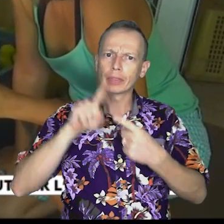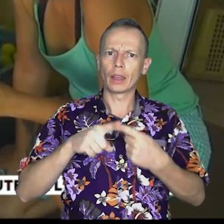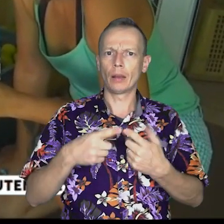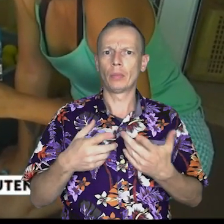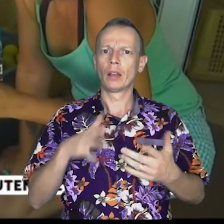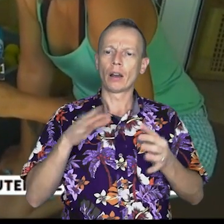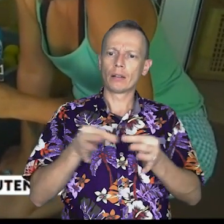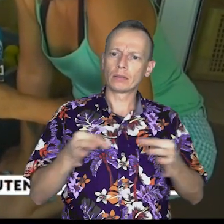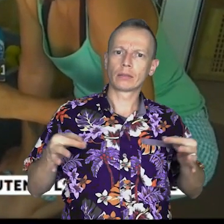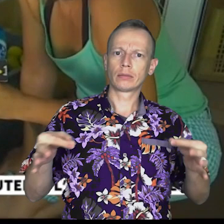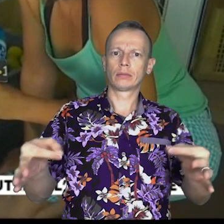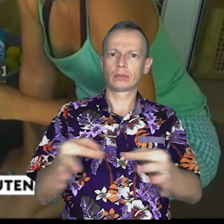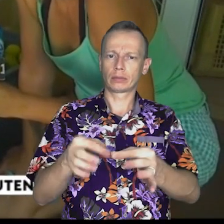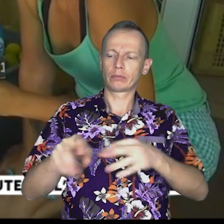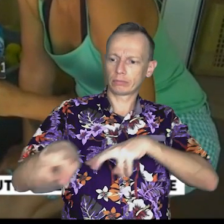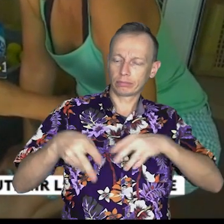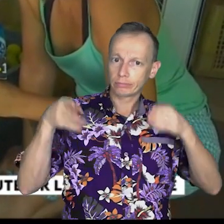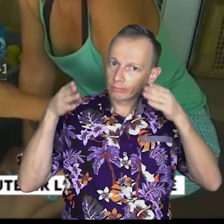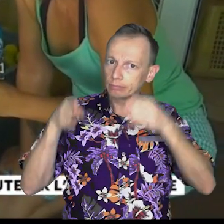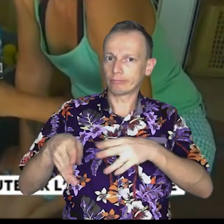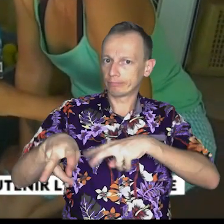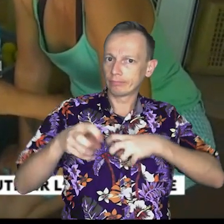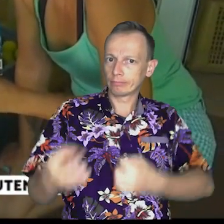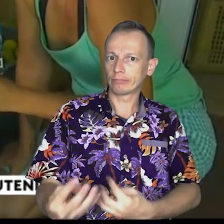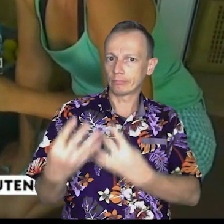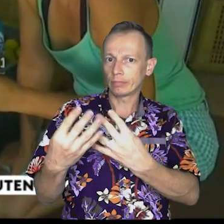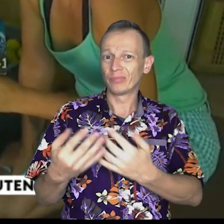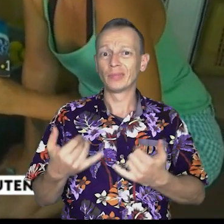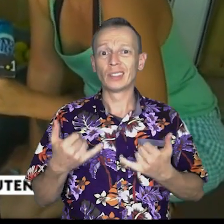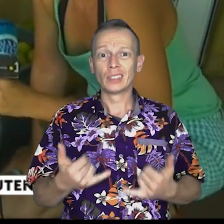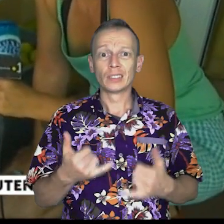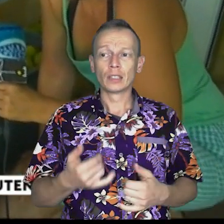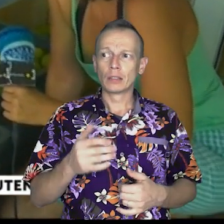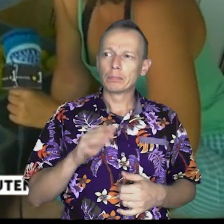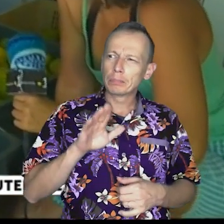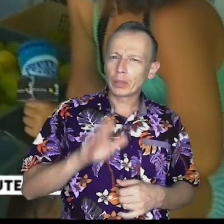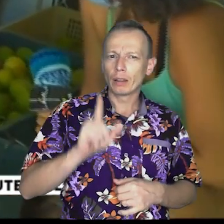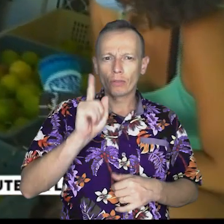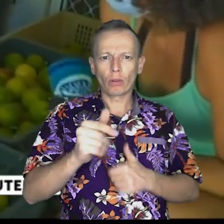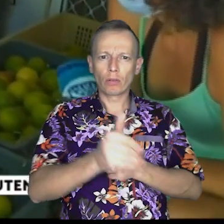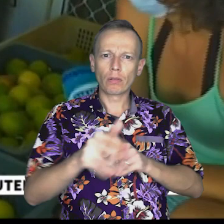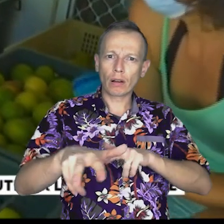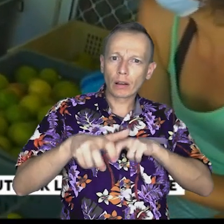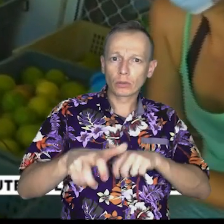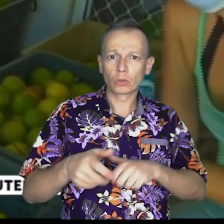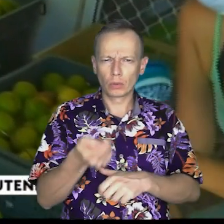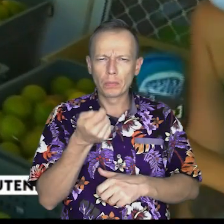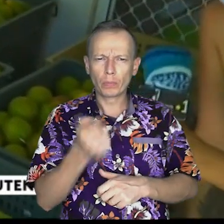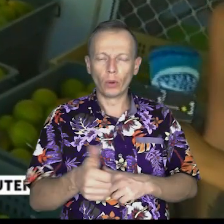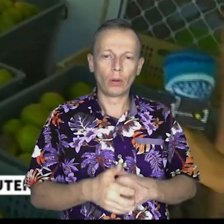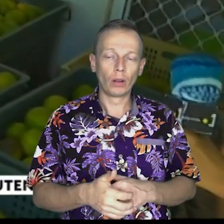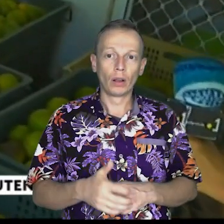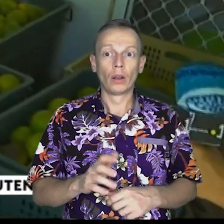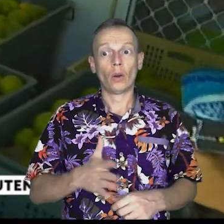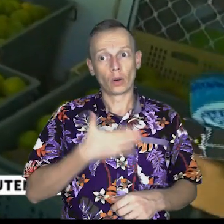y ait des terres domaniales dédiées à ça. Mais sinon, non, il n'y a pas tellement de classement agricole. Heureusement qu'ils font ça parce qu'on ne